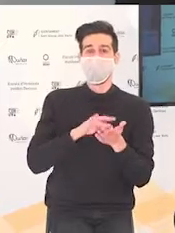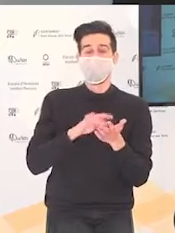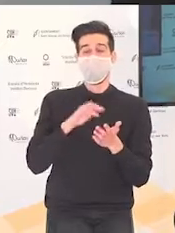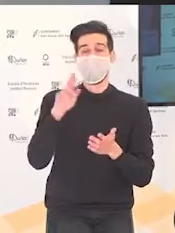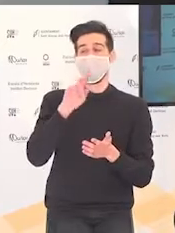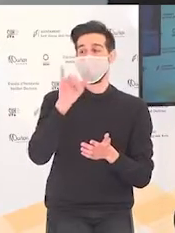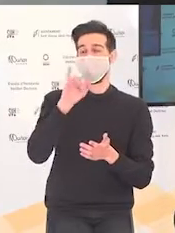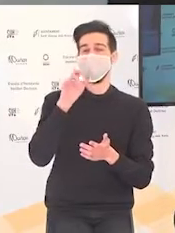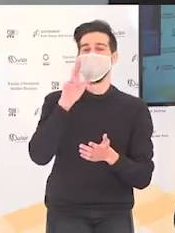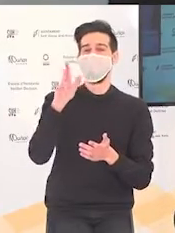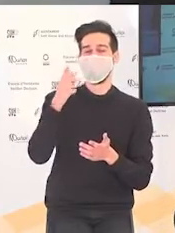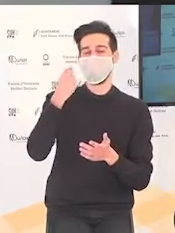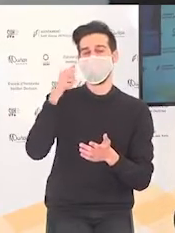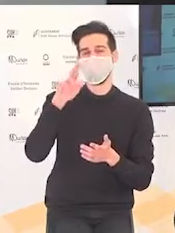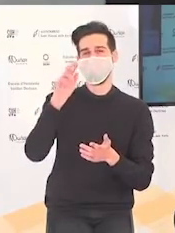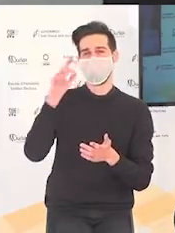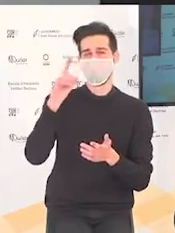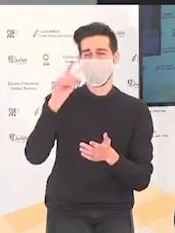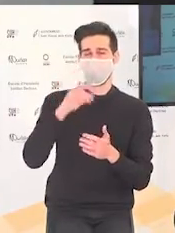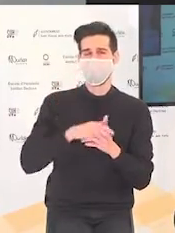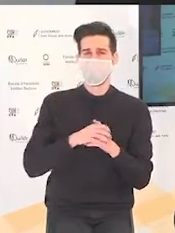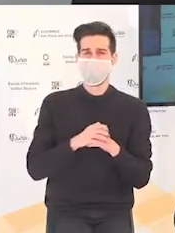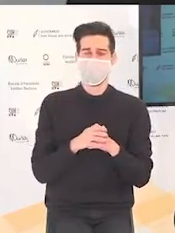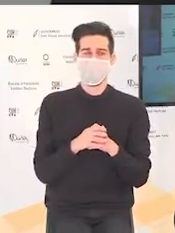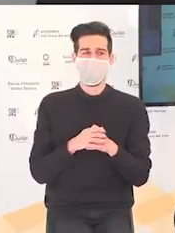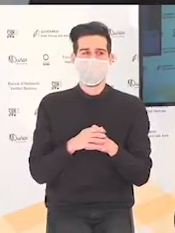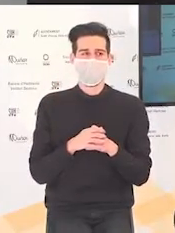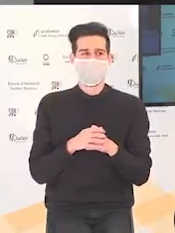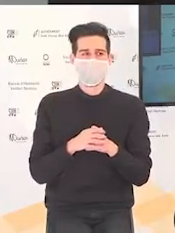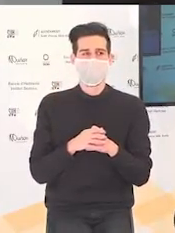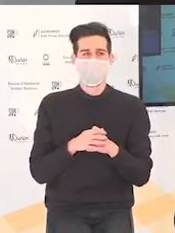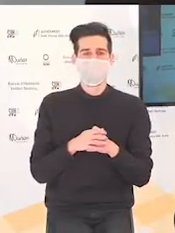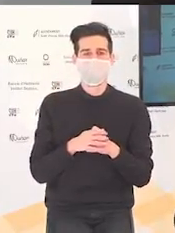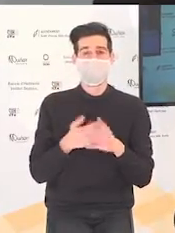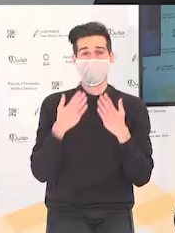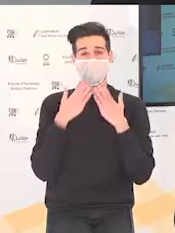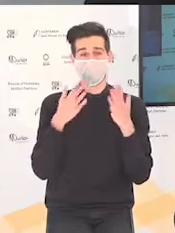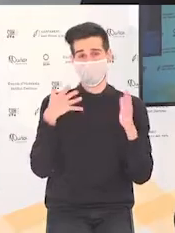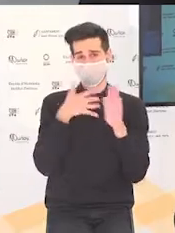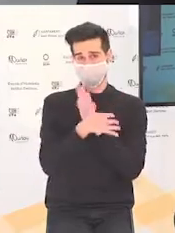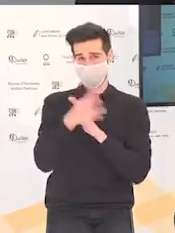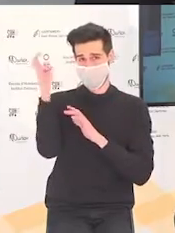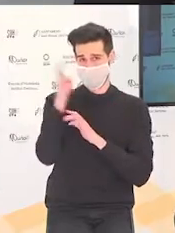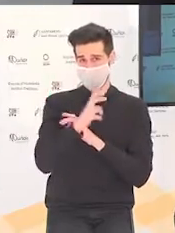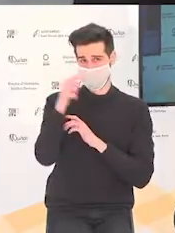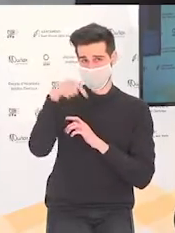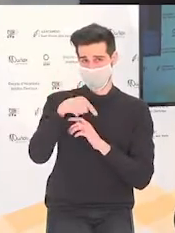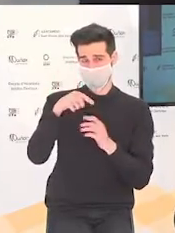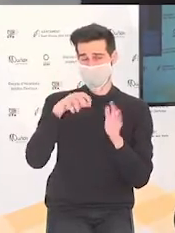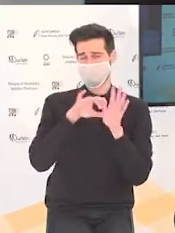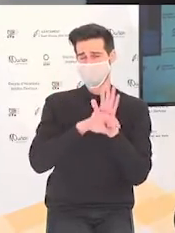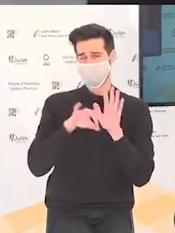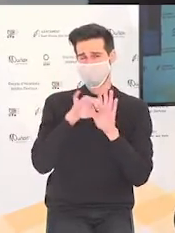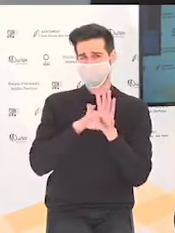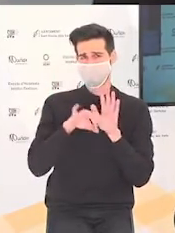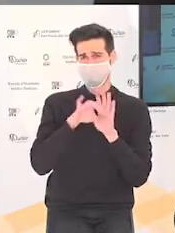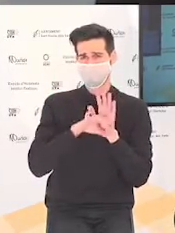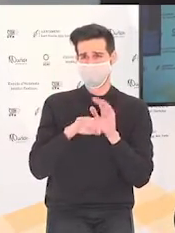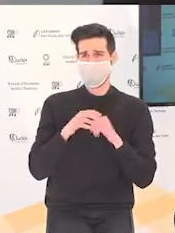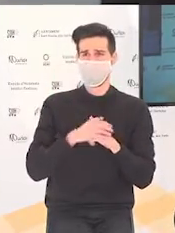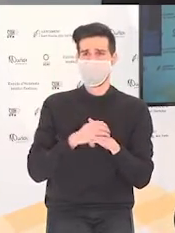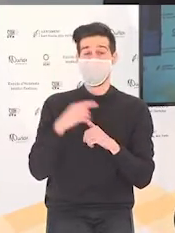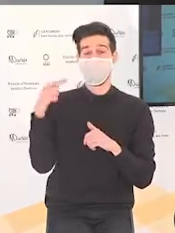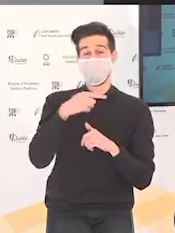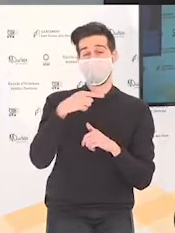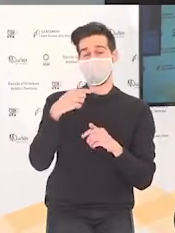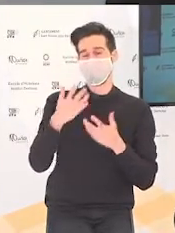Hawk. Welcome. Thanks for coming to Sant Vicenç dels Horts. Bé, és un